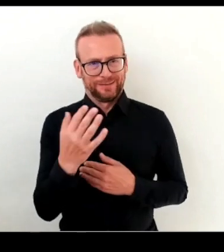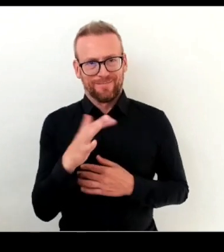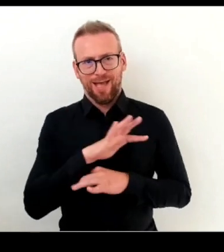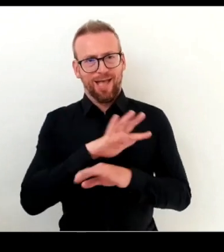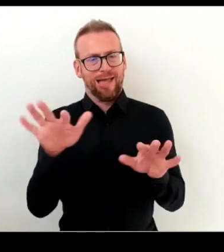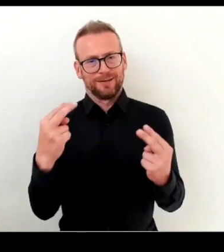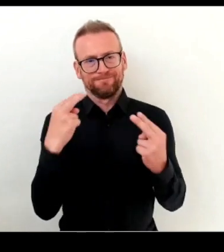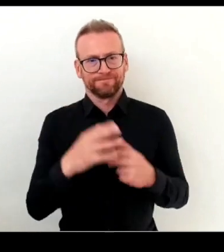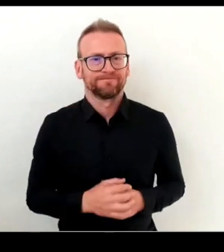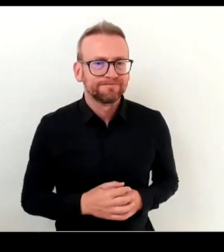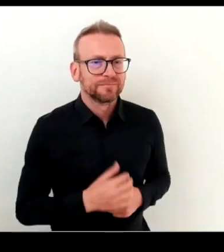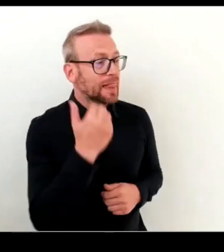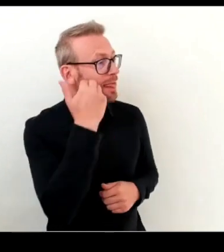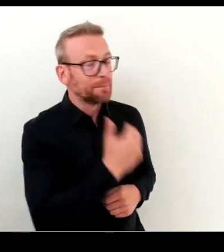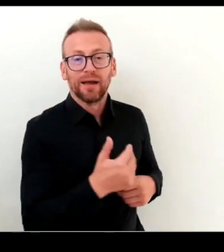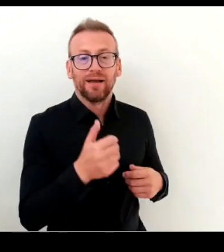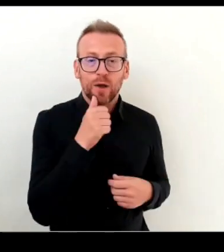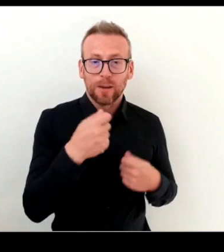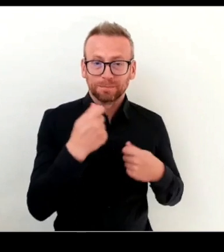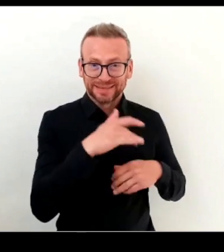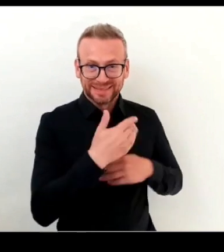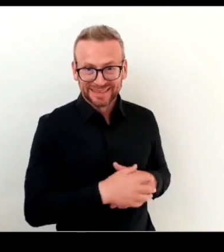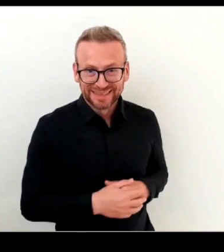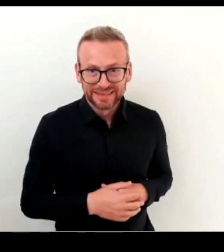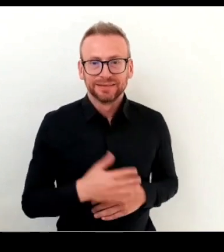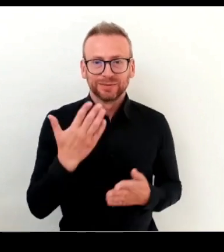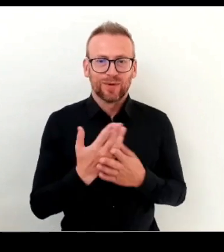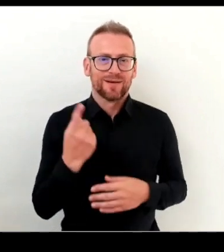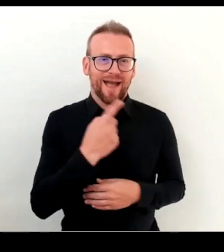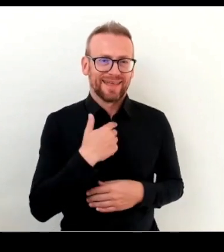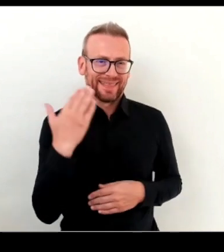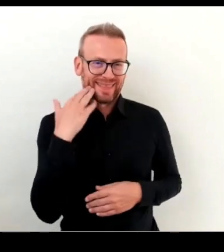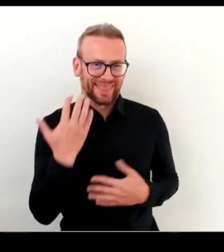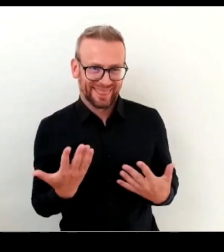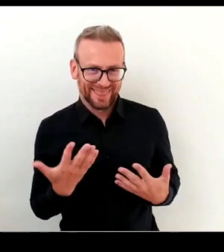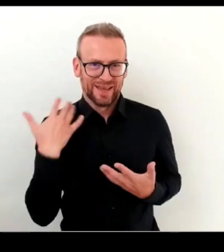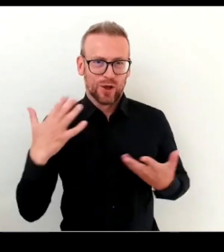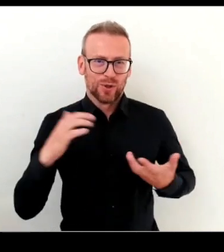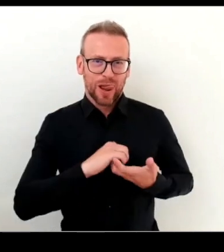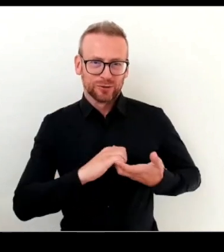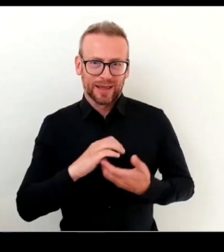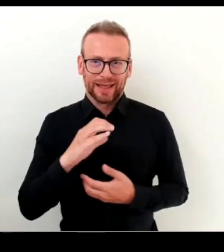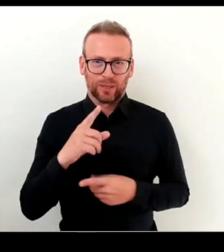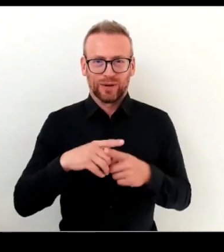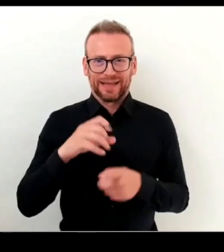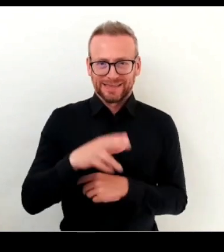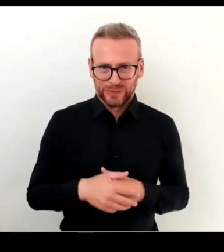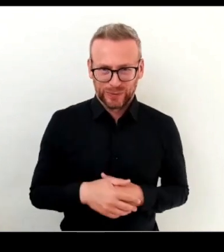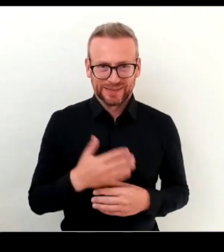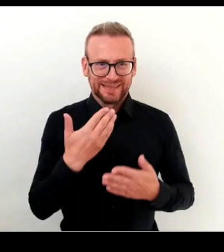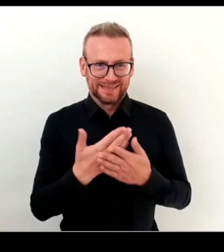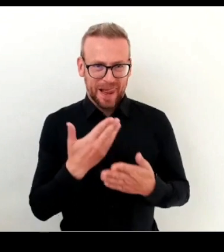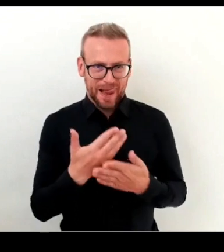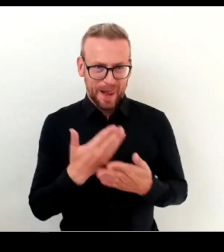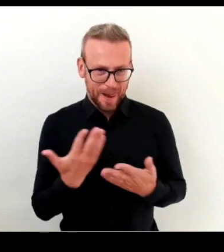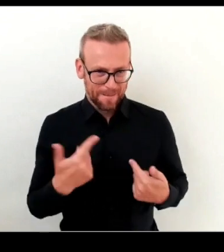Weg dazu noch nicht ganz erreicht, aber ich habe Fortschritte erzielt. Uns freut es jedenfalls, dass beides heute möglich ist. Herzliches Dankeschön. Das